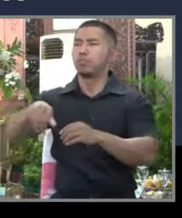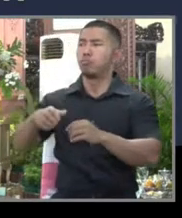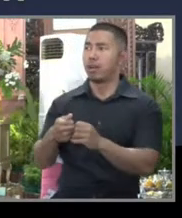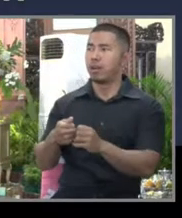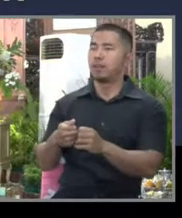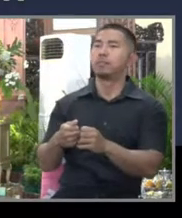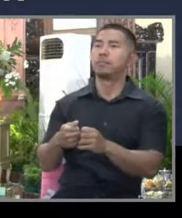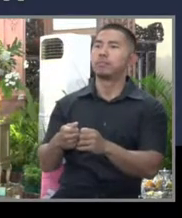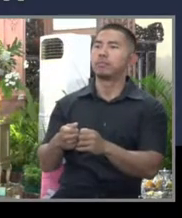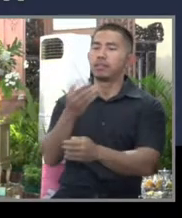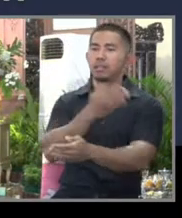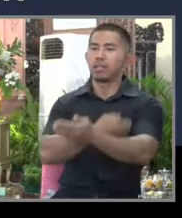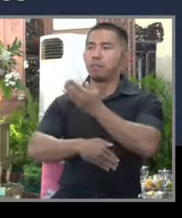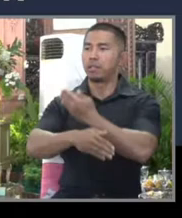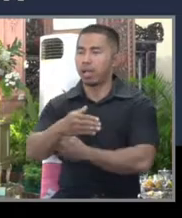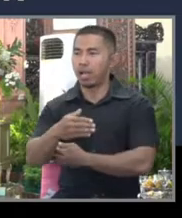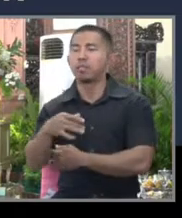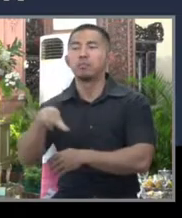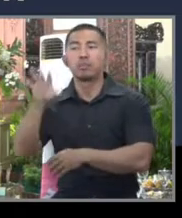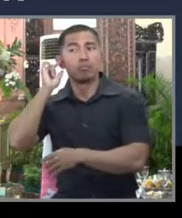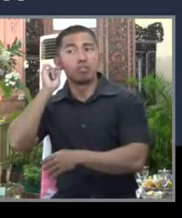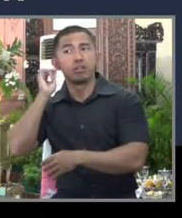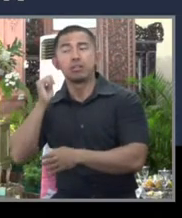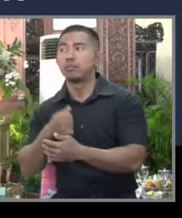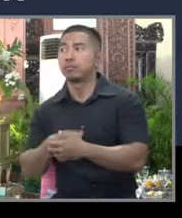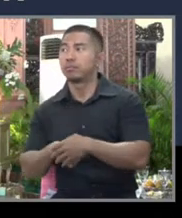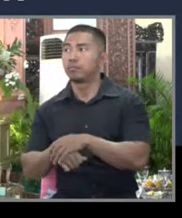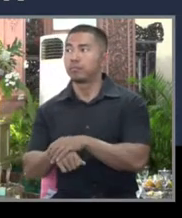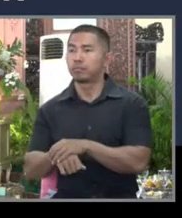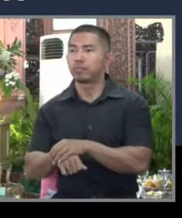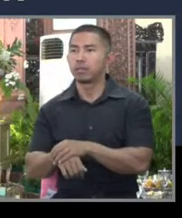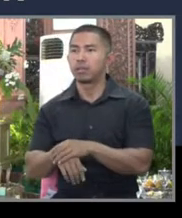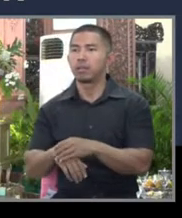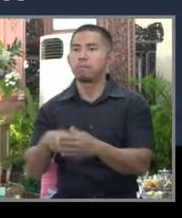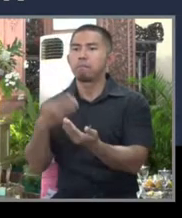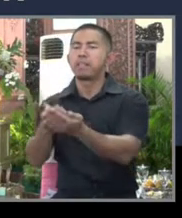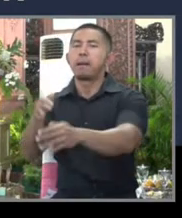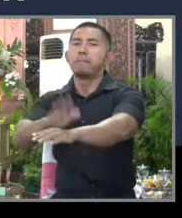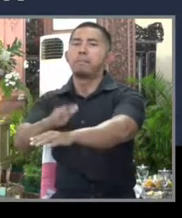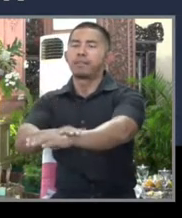tadi yang penyandang disabilitas maupun perempuan adalah empowering, pemberdayaan.